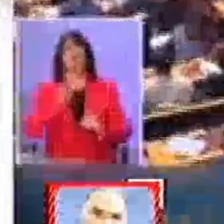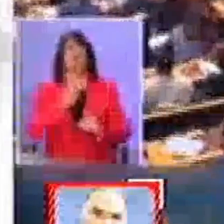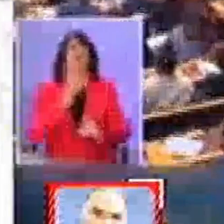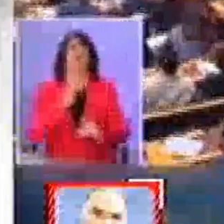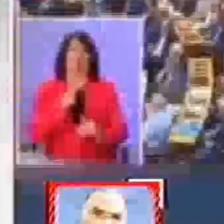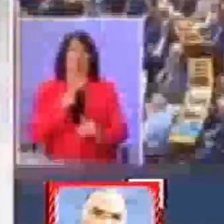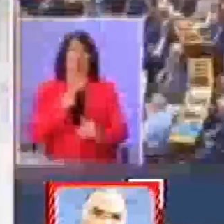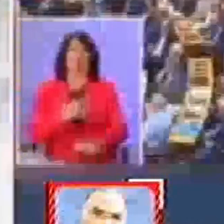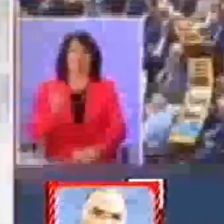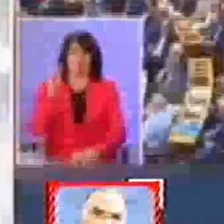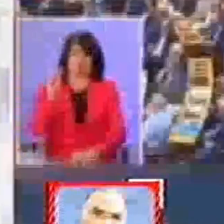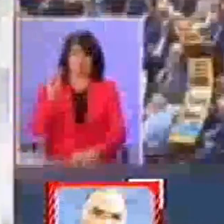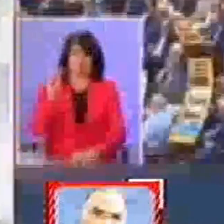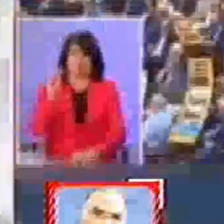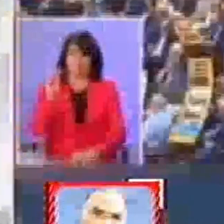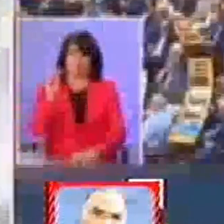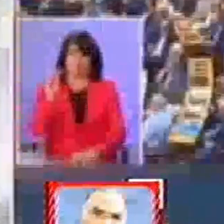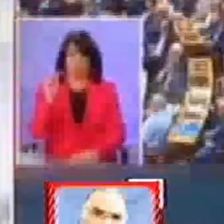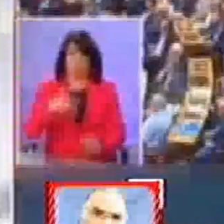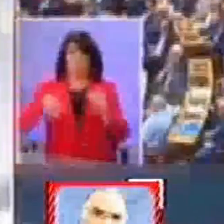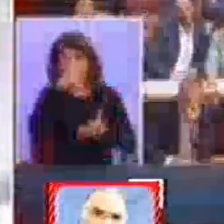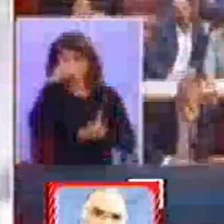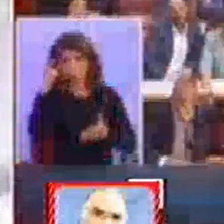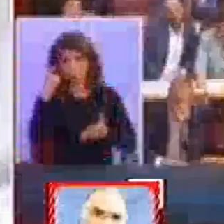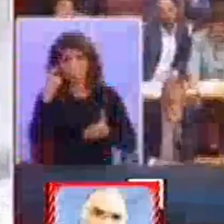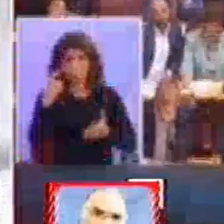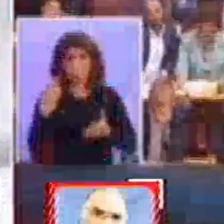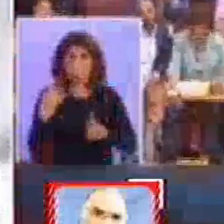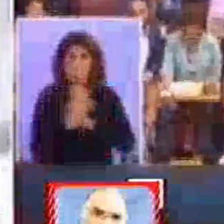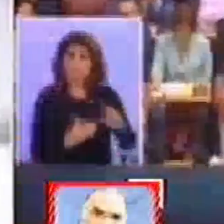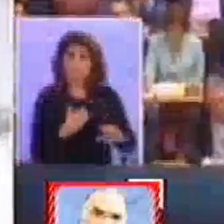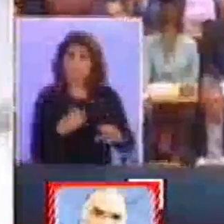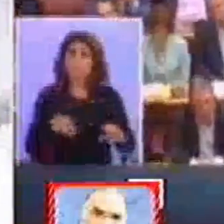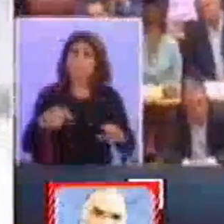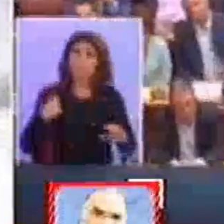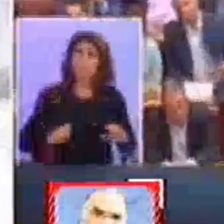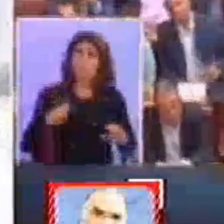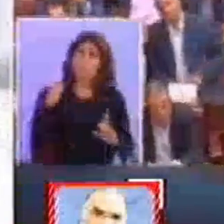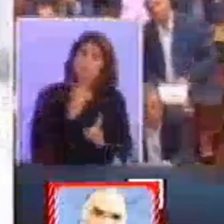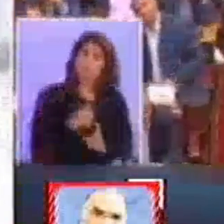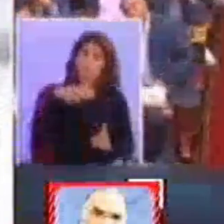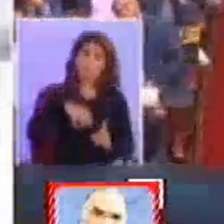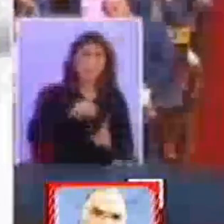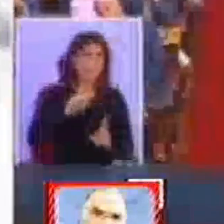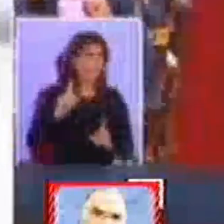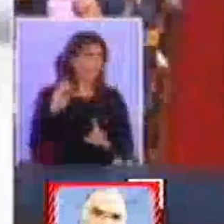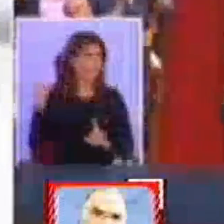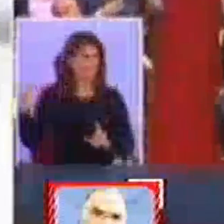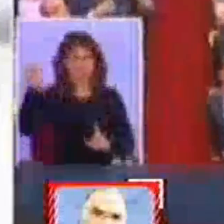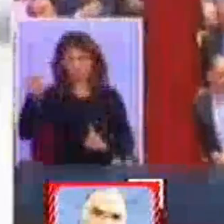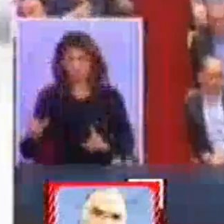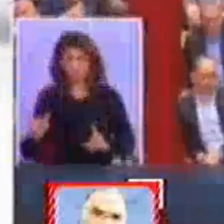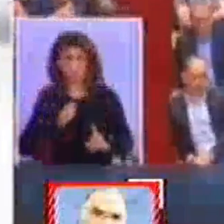εντός εισαγωγικών? Κοιτάξτε τώρα, επειδή είμαστε 5, όποιος κάνει το κρούσμα το οποιοδήποτε θα είναι μεγάλη ζημιά. Θα